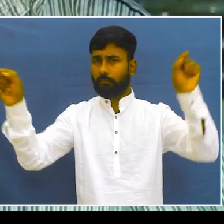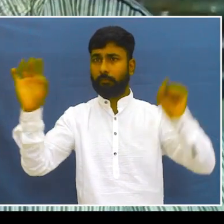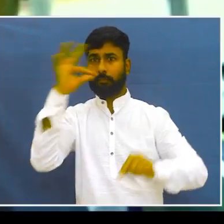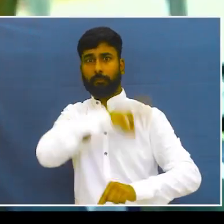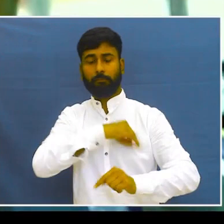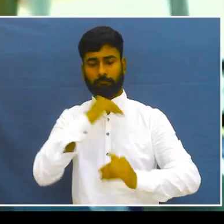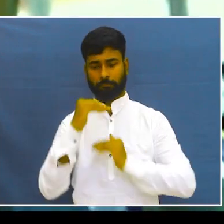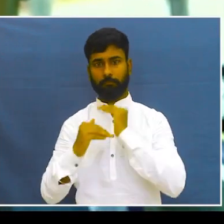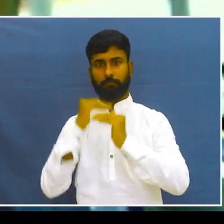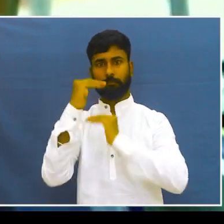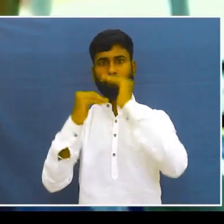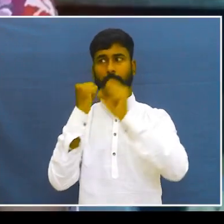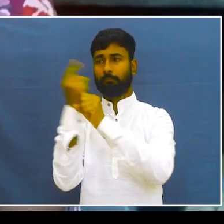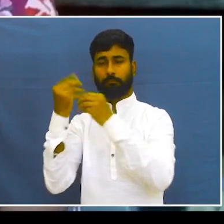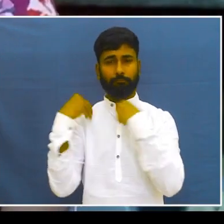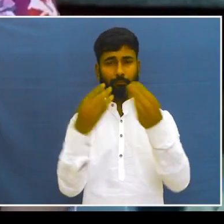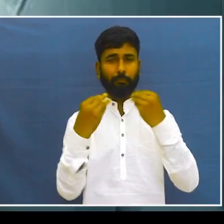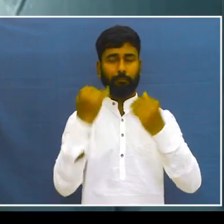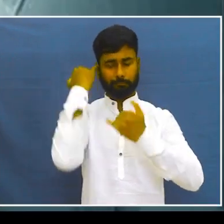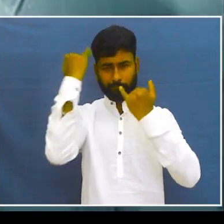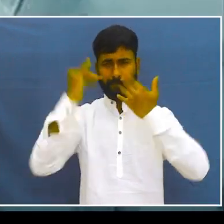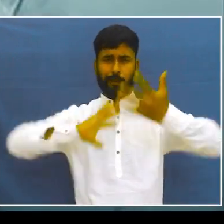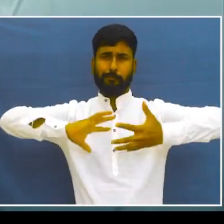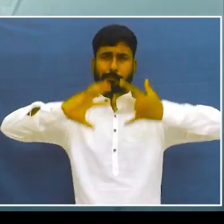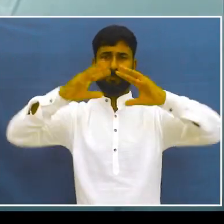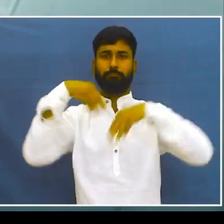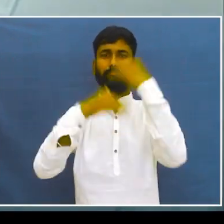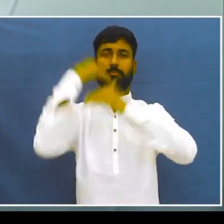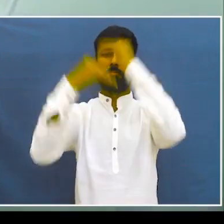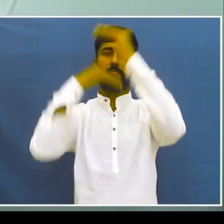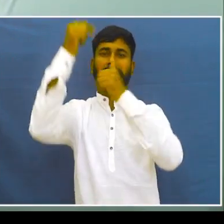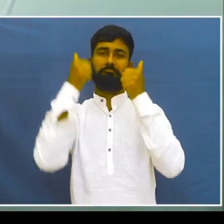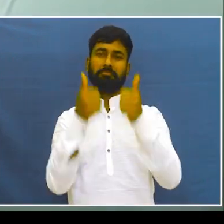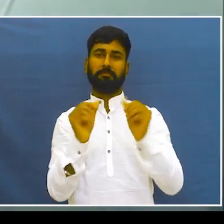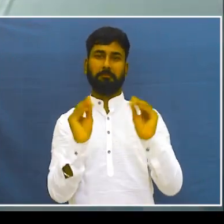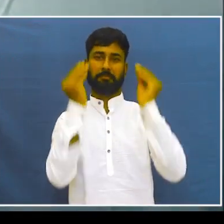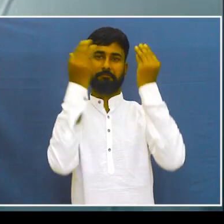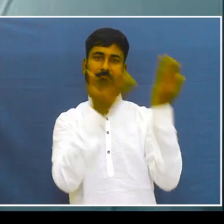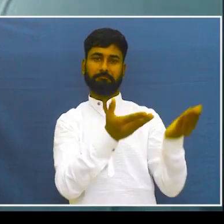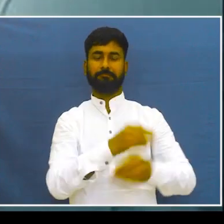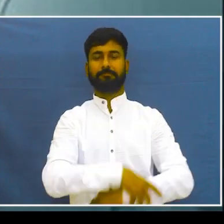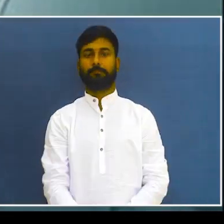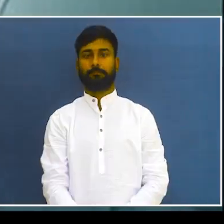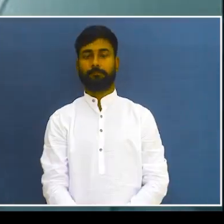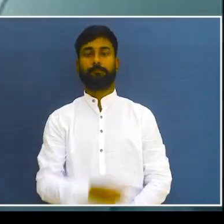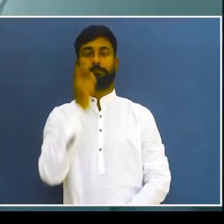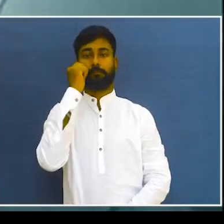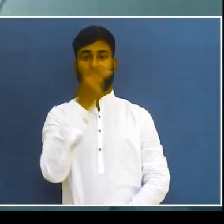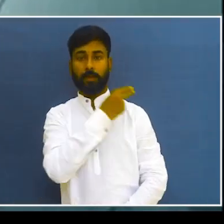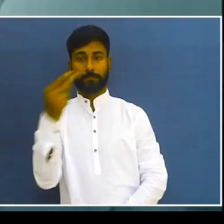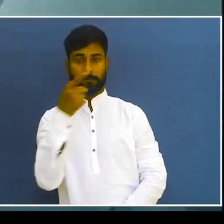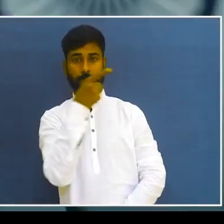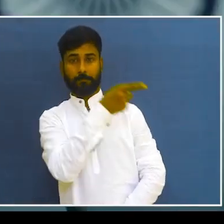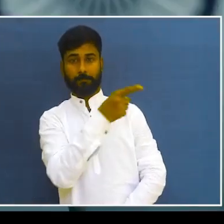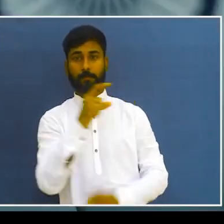के साथ निरंतर आगे बढ़ रही है। पंडित दीनदयाल उपाध्याय जी के अंत्योदय के मंत्र को